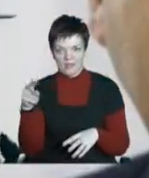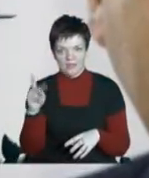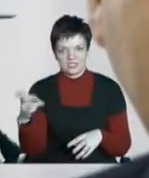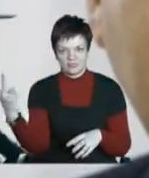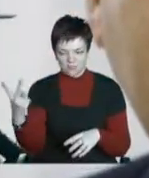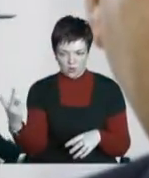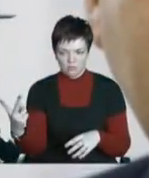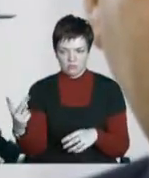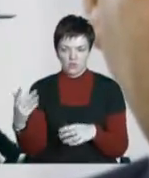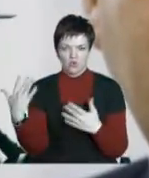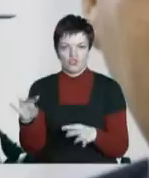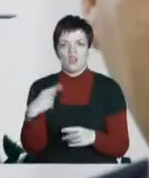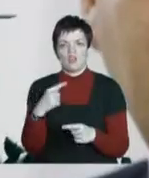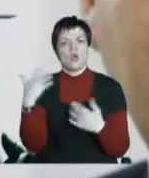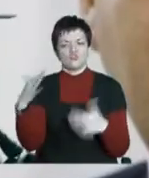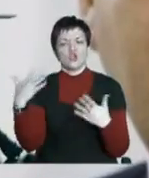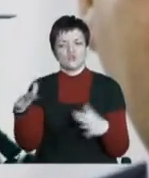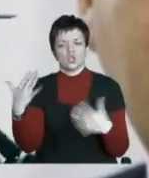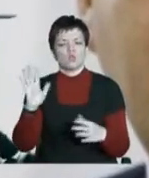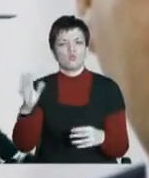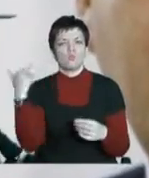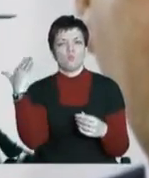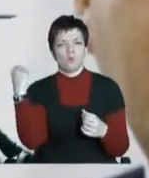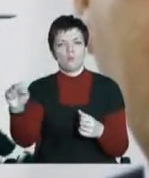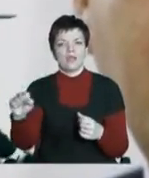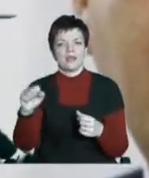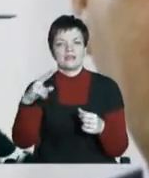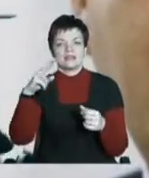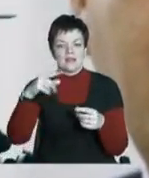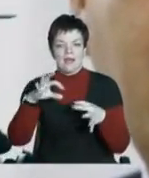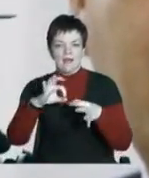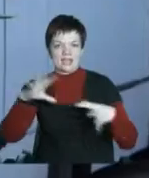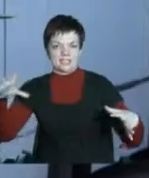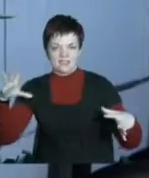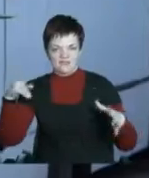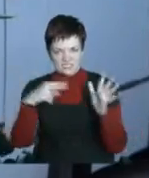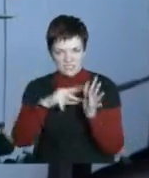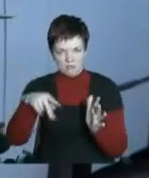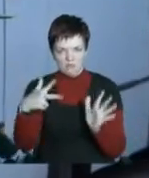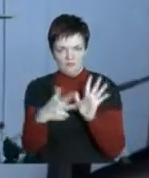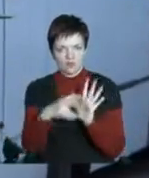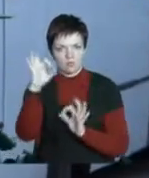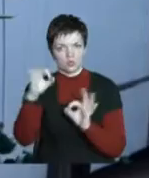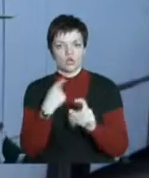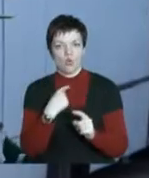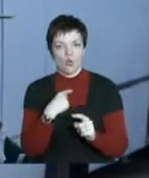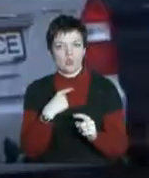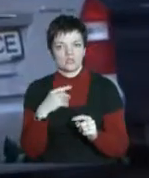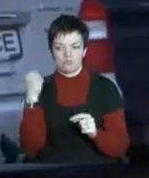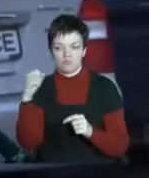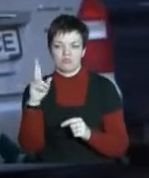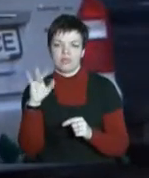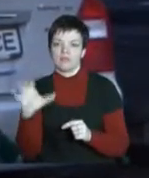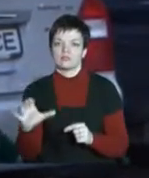кандидатами составит 7-8%, естественно, в пользу Кернеса. Тем временем основные